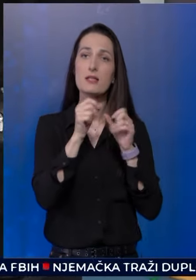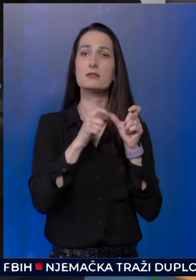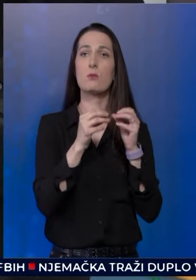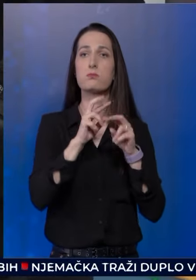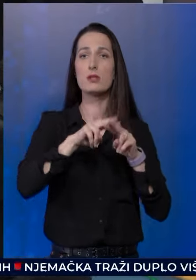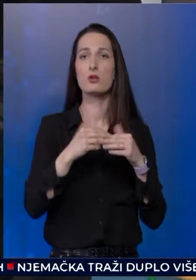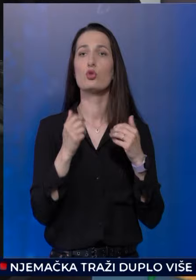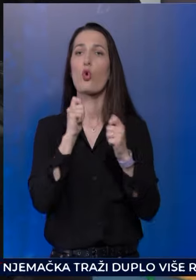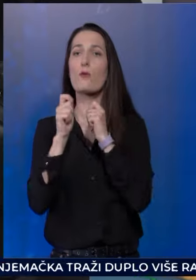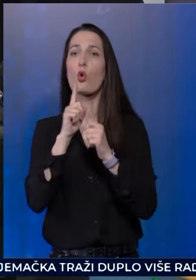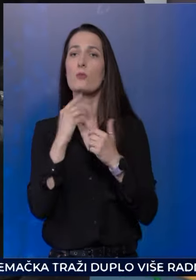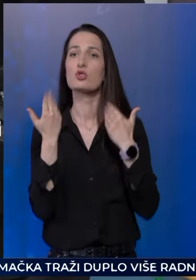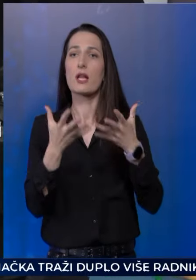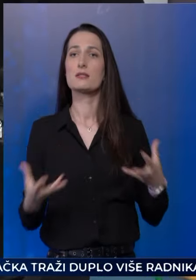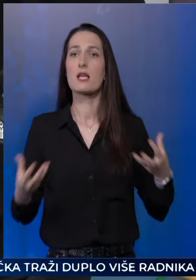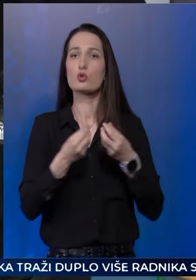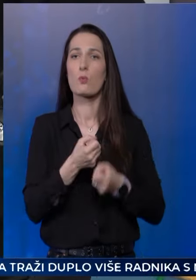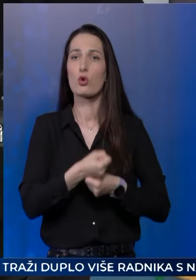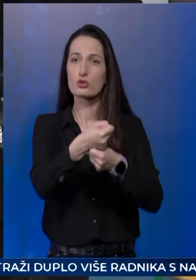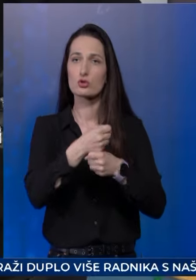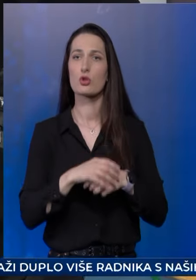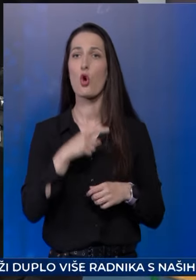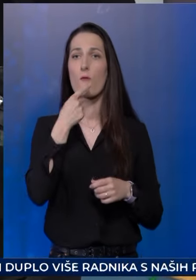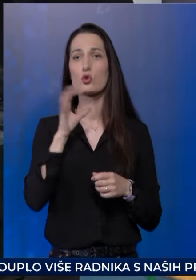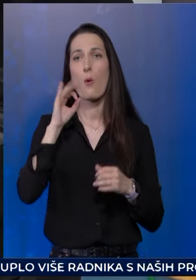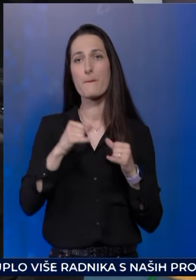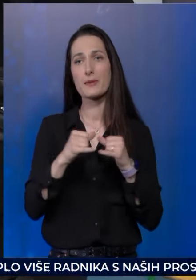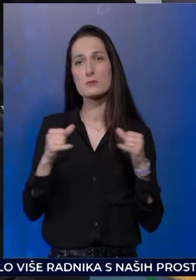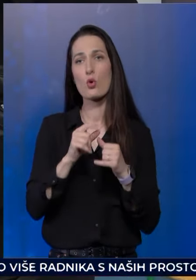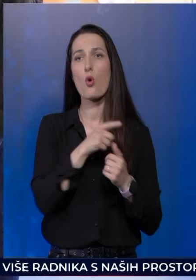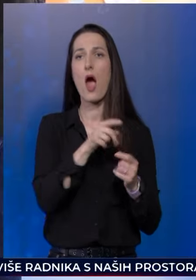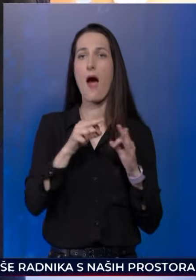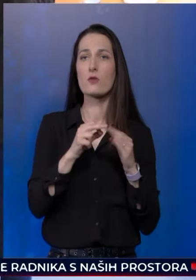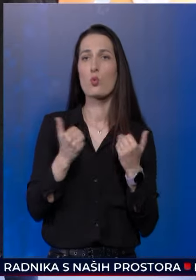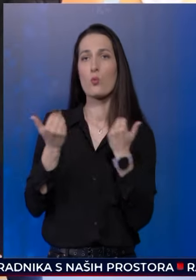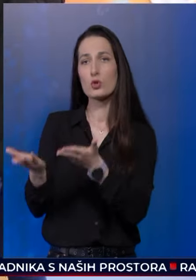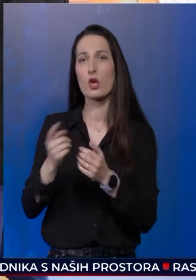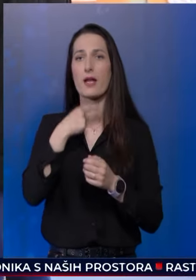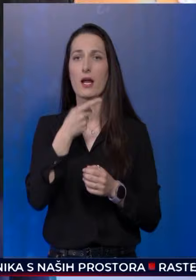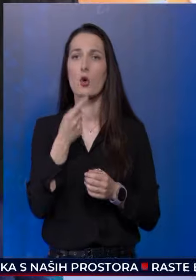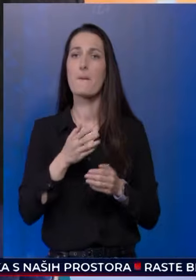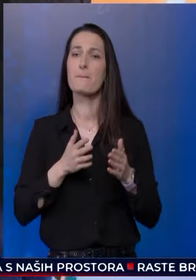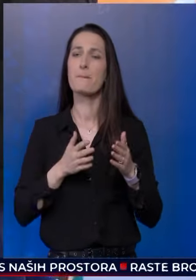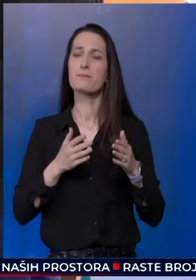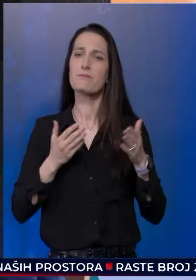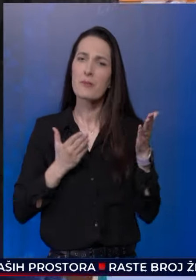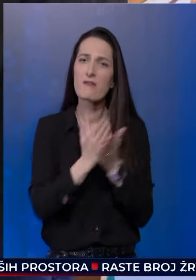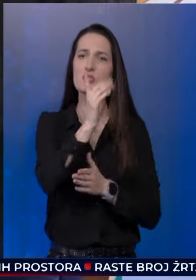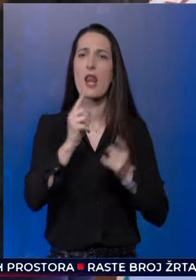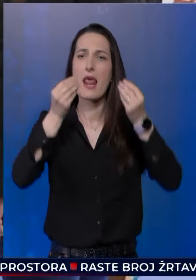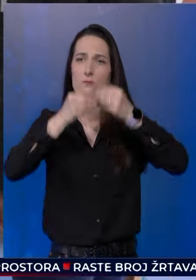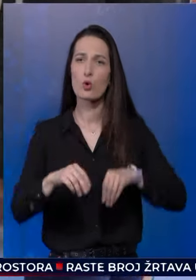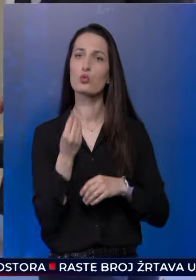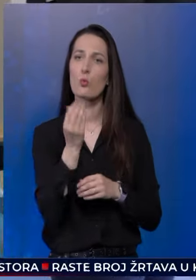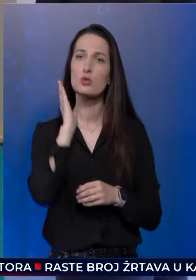da dogovore kome će dati zajedničku podršku. Govoreći o pismu koje mu je Avdić uputio, rekao je da je prevazilaženje